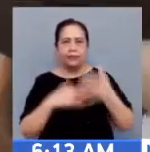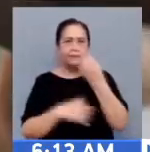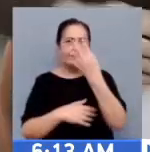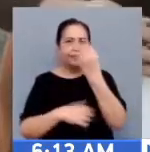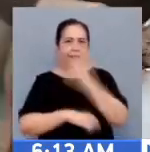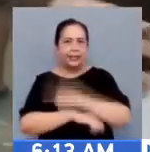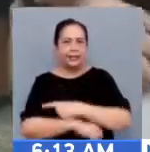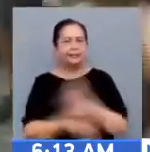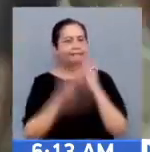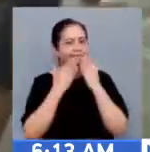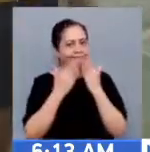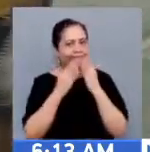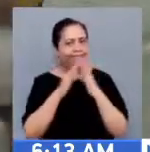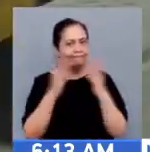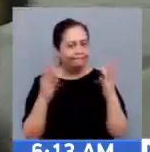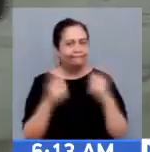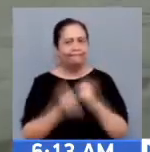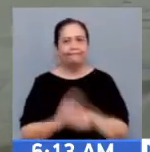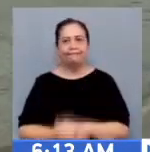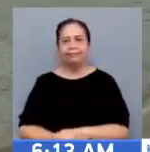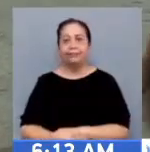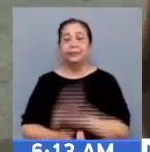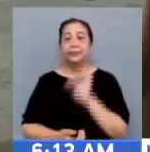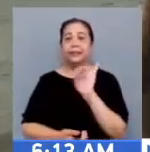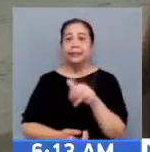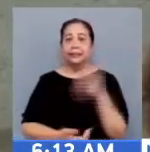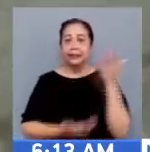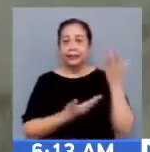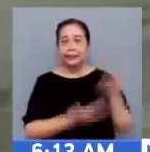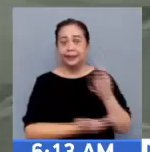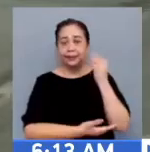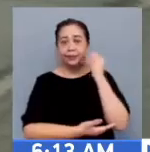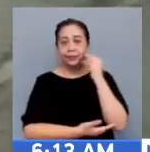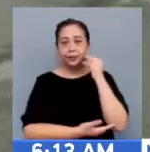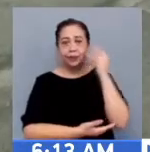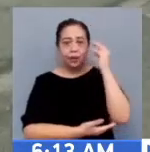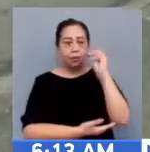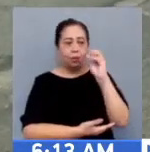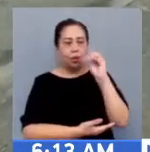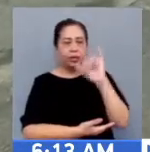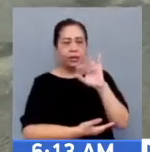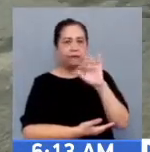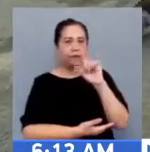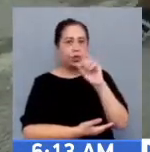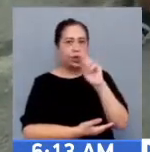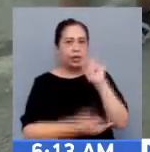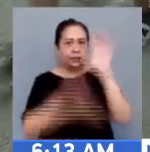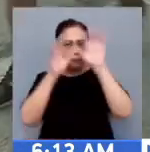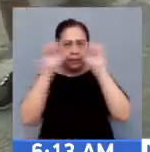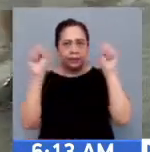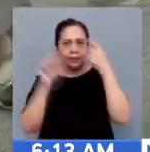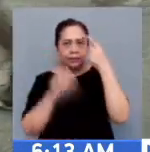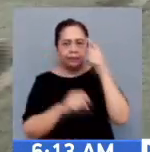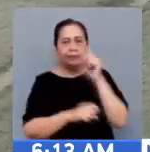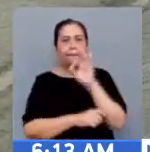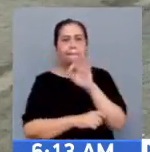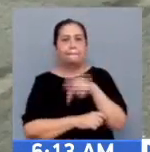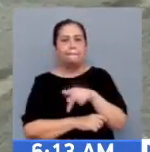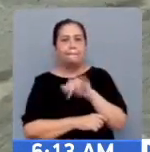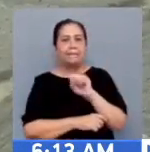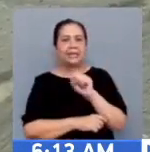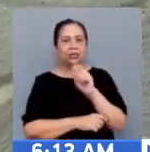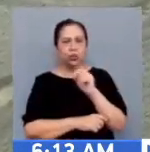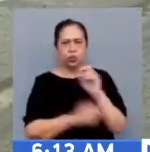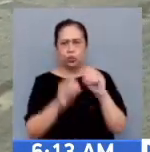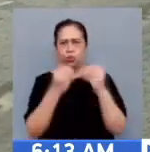inyo, Ka Modi. Yan po naman si Ka Modi Floranda, ang presidente ng Piston. At mamaya ho ay